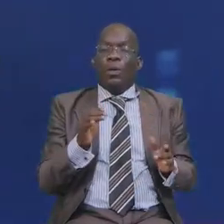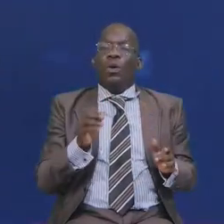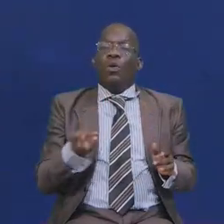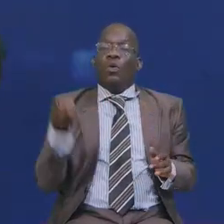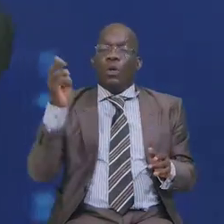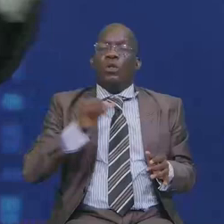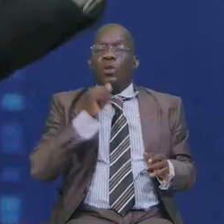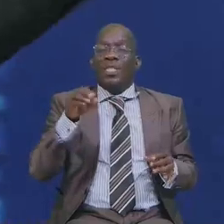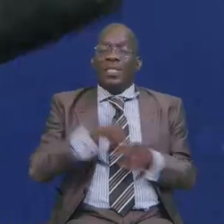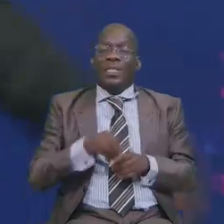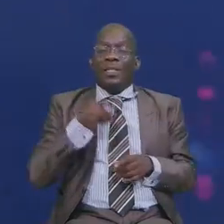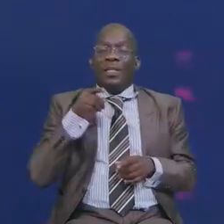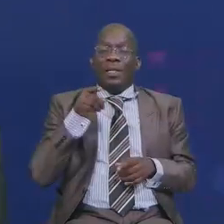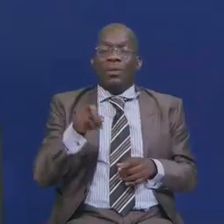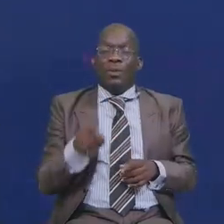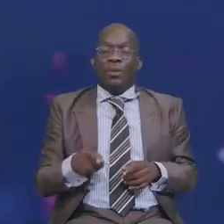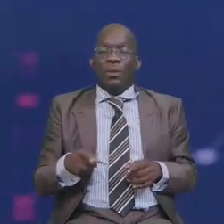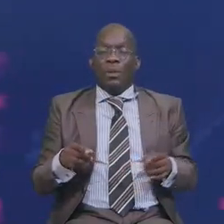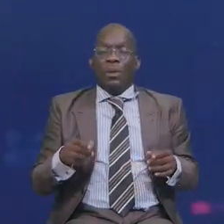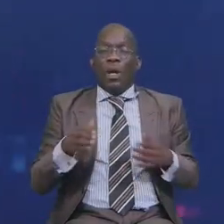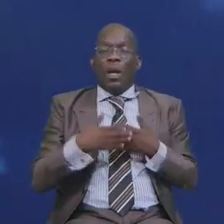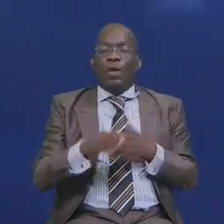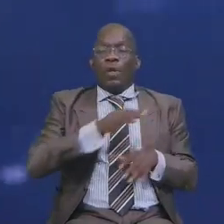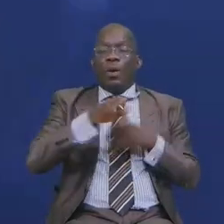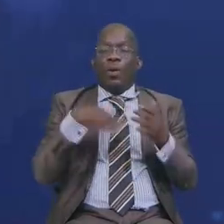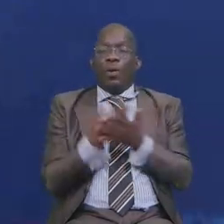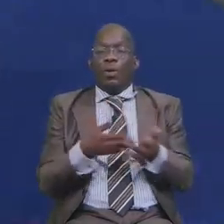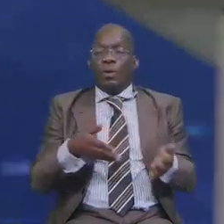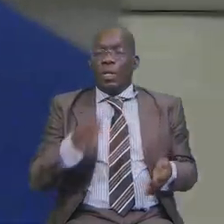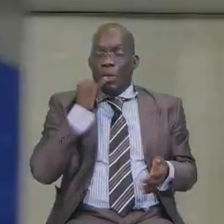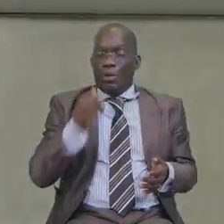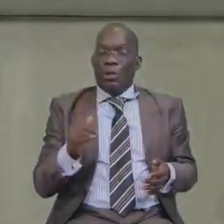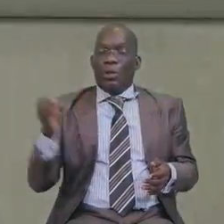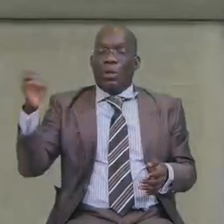n'étaient pas en lui. Après tout, il y a la grâce maintenant. Hein?